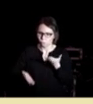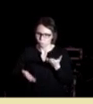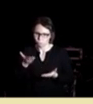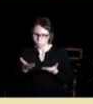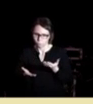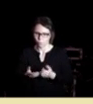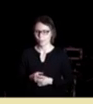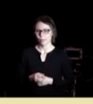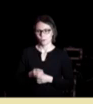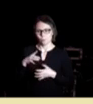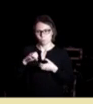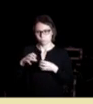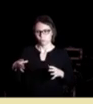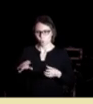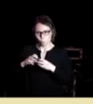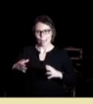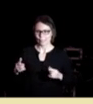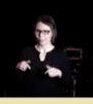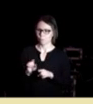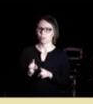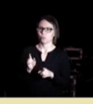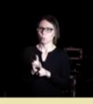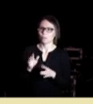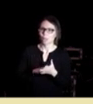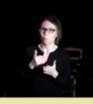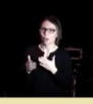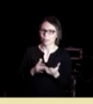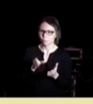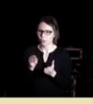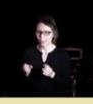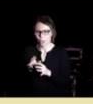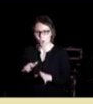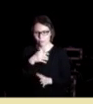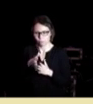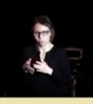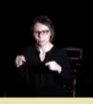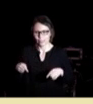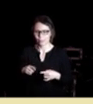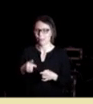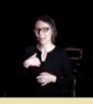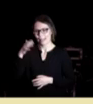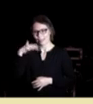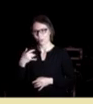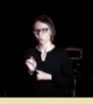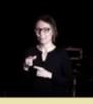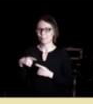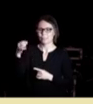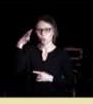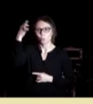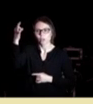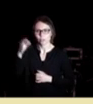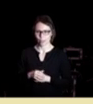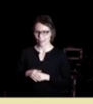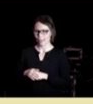Dette er komplekst. Men vi får det til sammen som samhandlingspartnere. Men igjen så tenker jeg at dette er noe som er en spisskompetanse